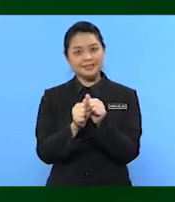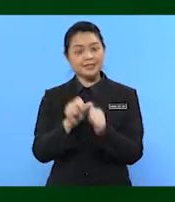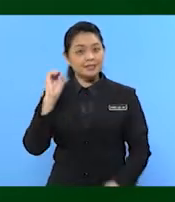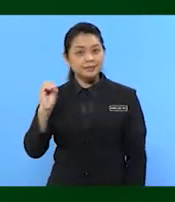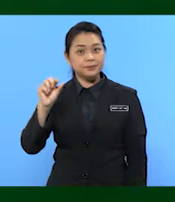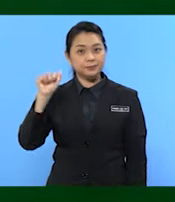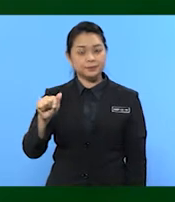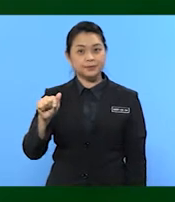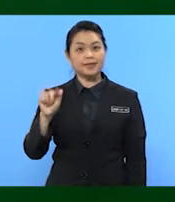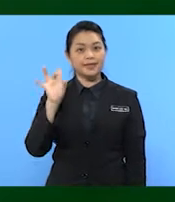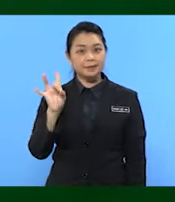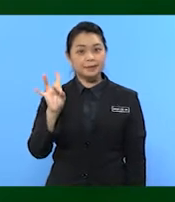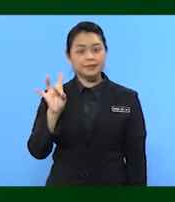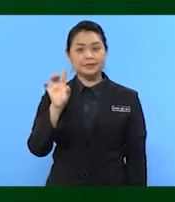sifar